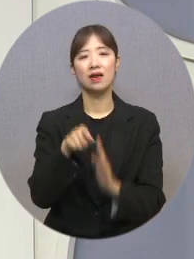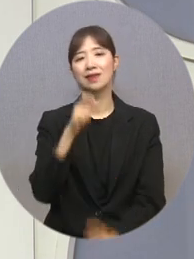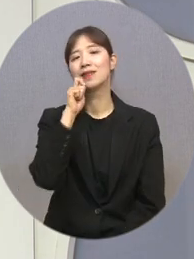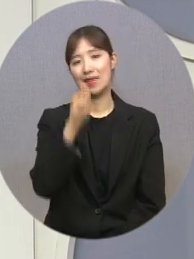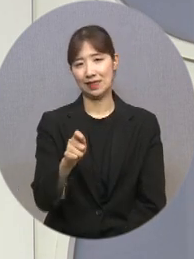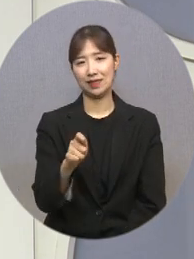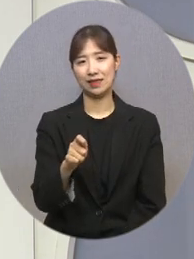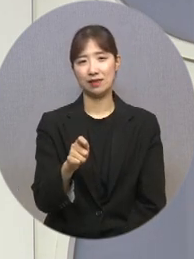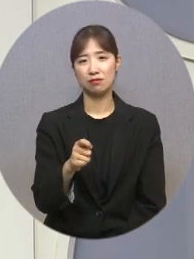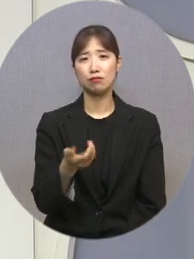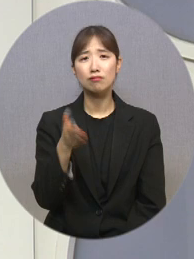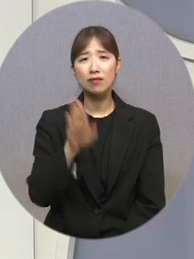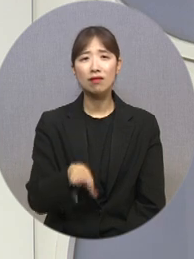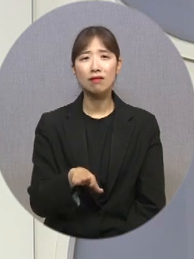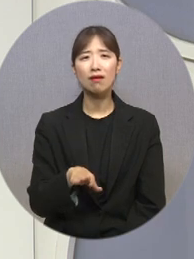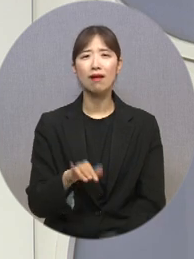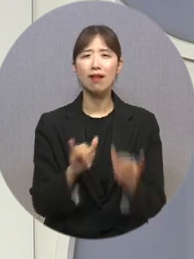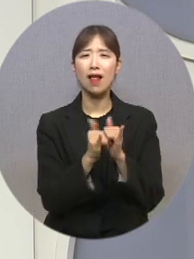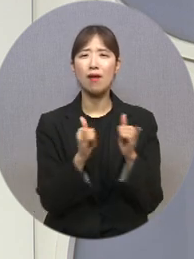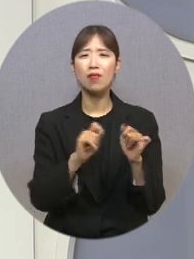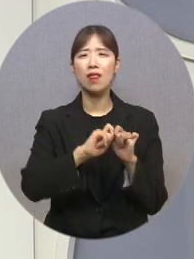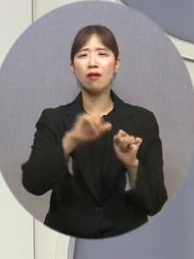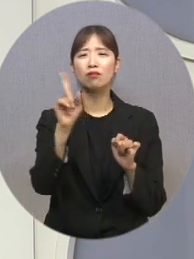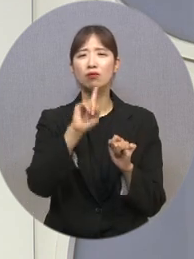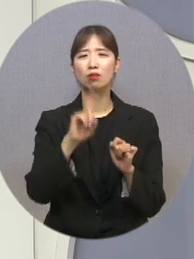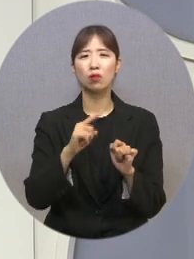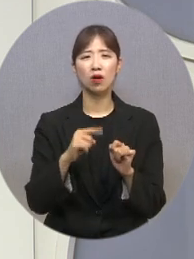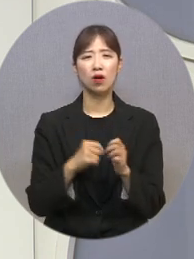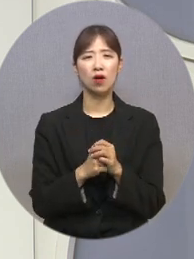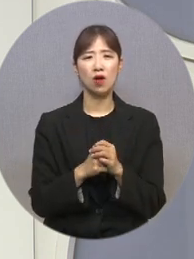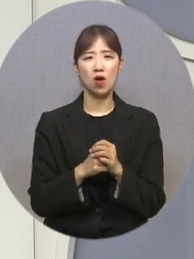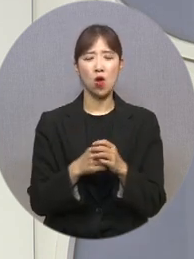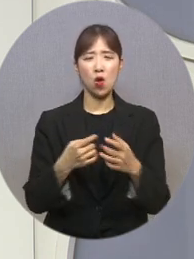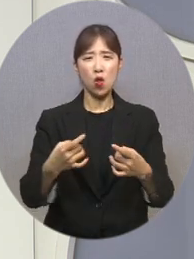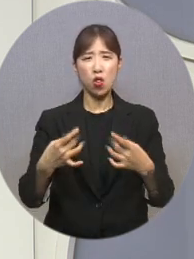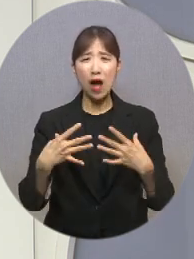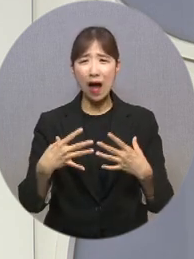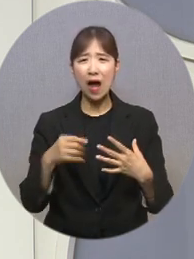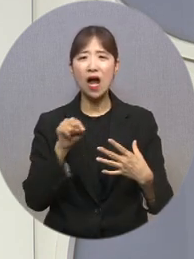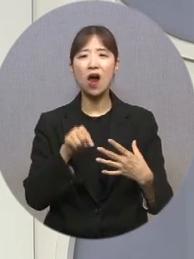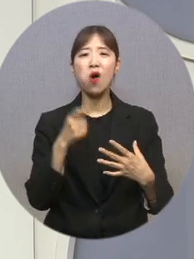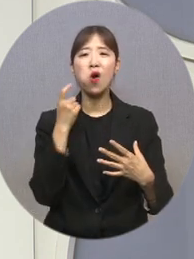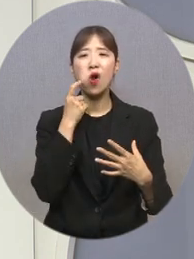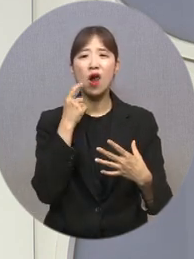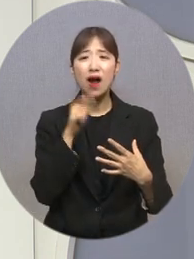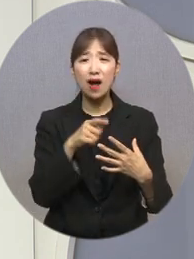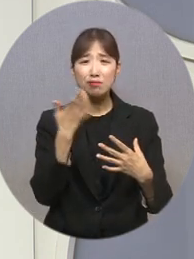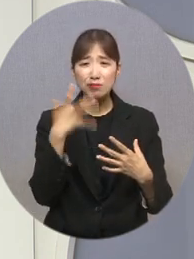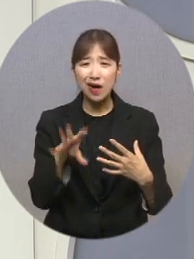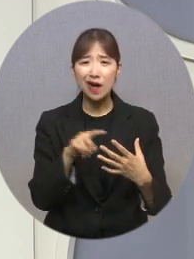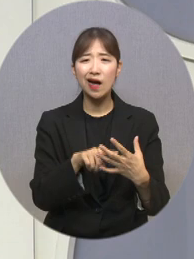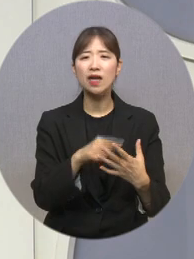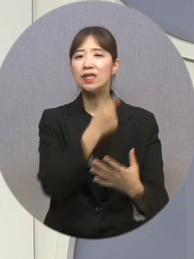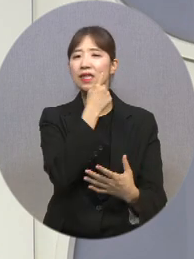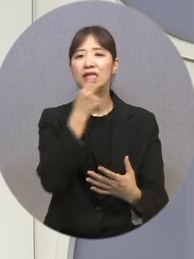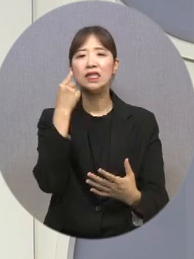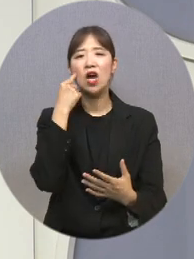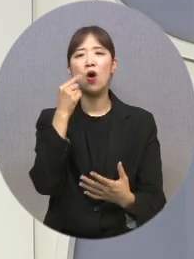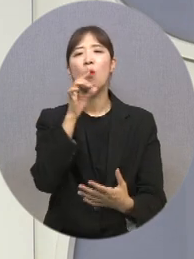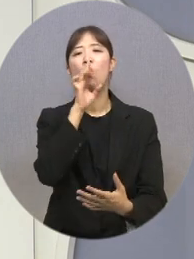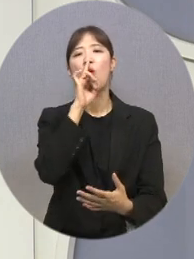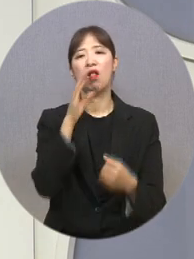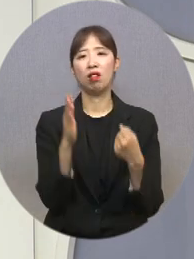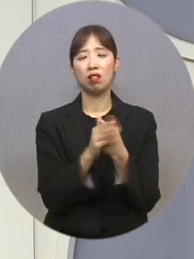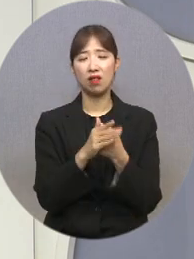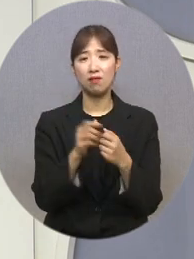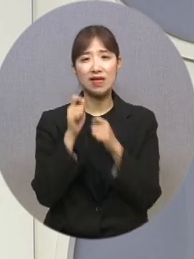사기죄가 되죠. 근데 많은 사람들이 그 속였다는 부분을 증명을 못 해가지고 그 사기죄가 기소되는 게 한